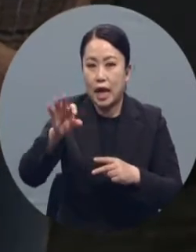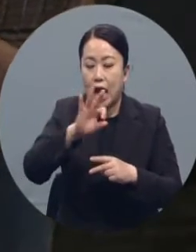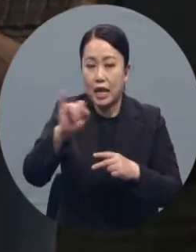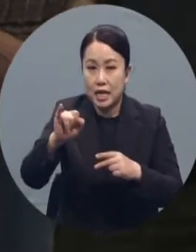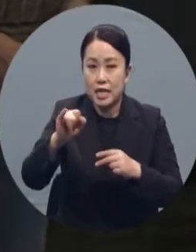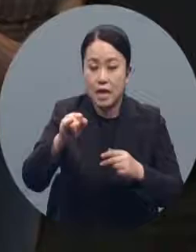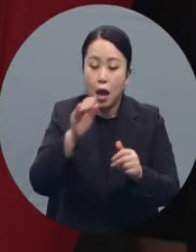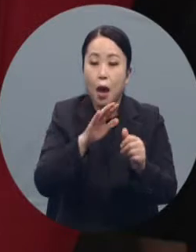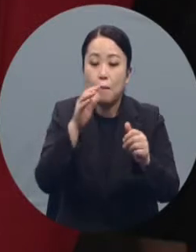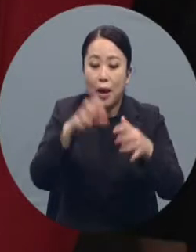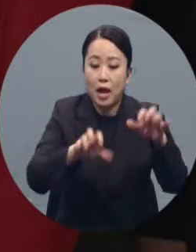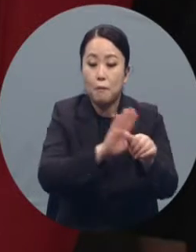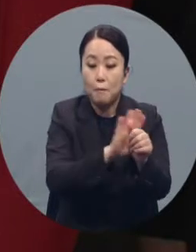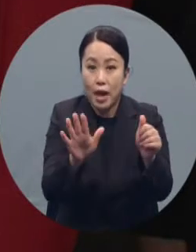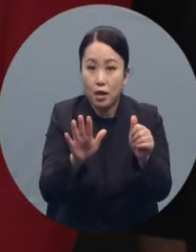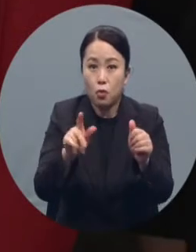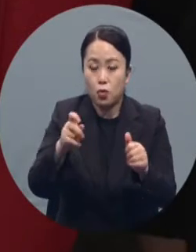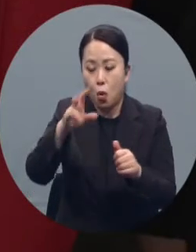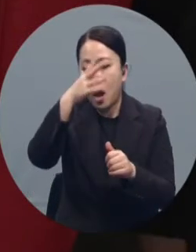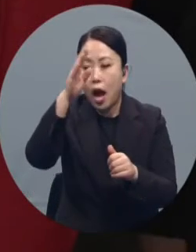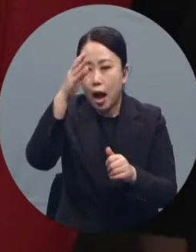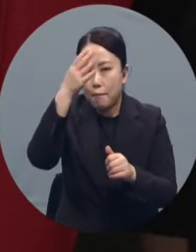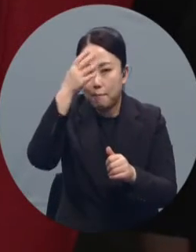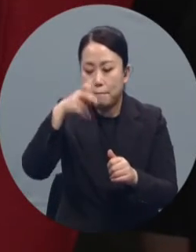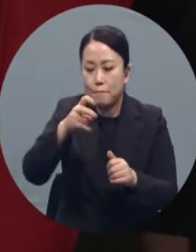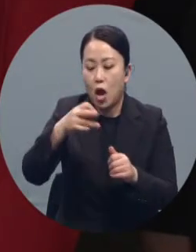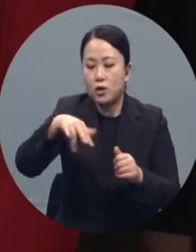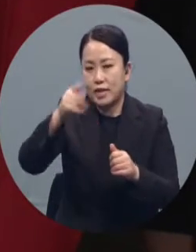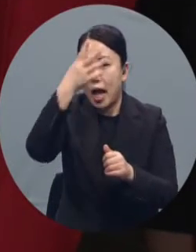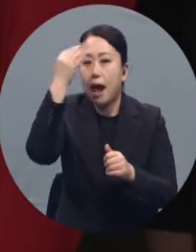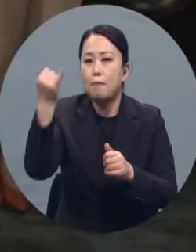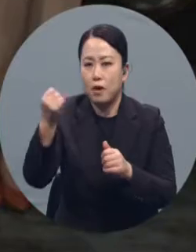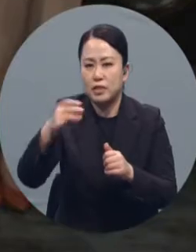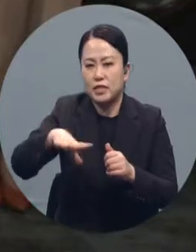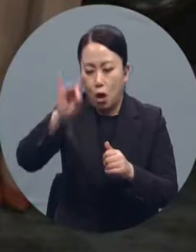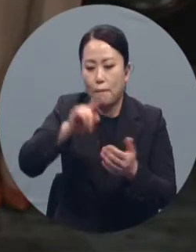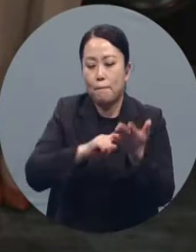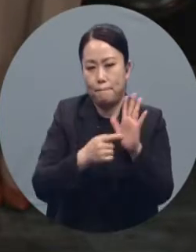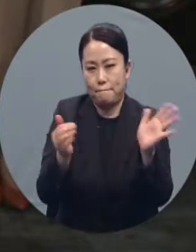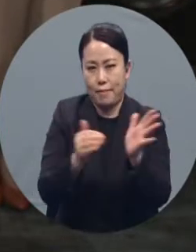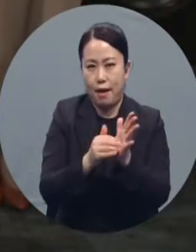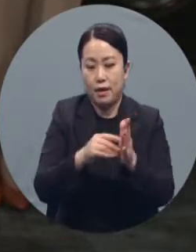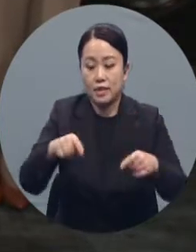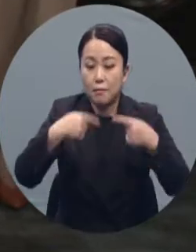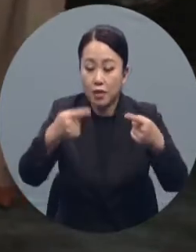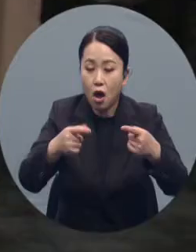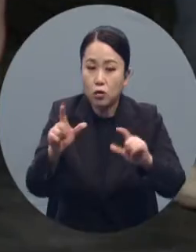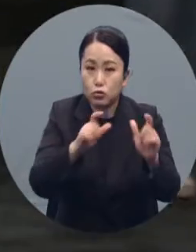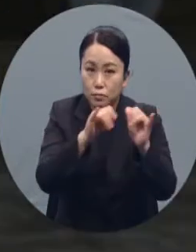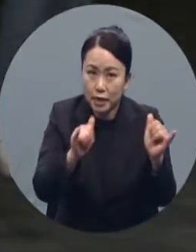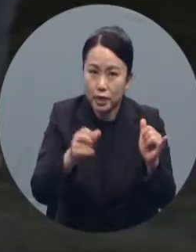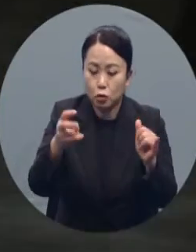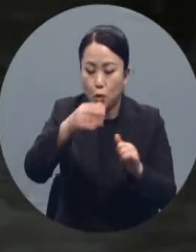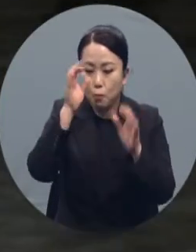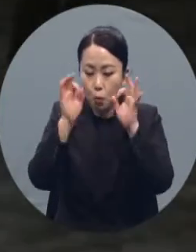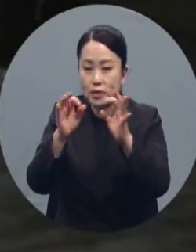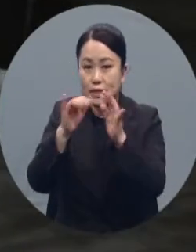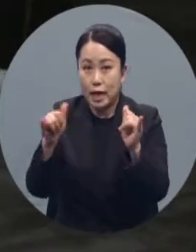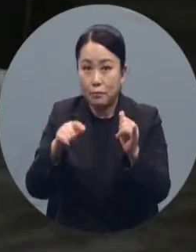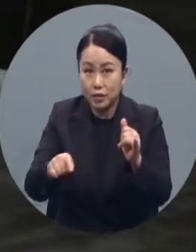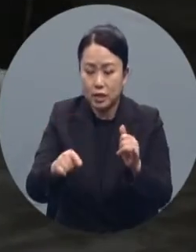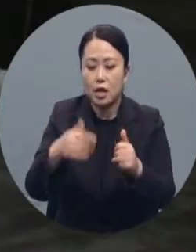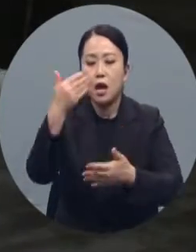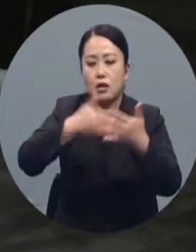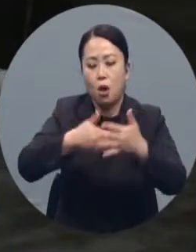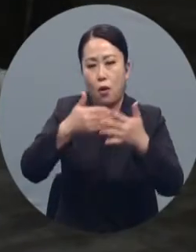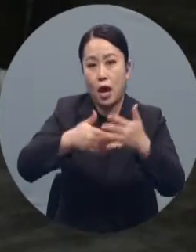명자할매로 부산국제영화제에서 첫 선을 보였습니다. 참가 주민들과 관객, 영화제 안에서 프로젝트를 키워야